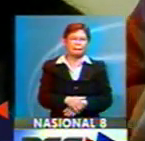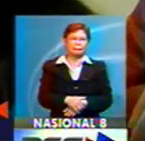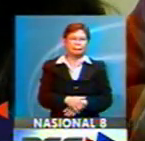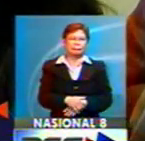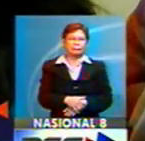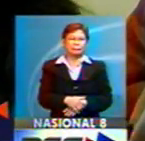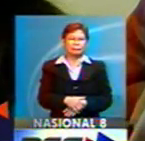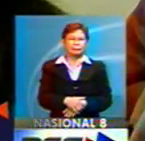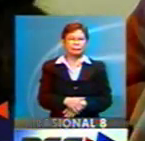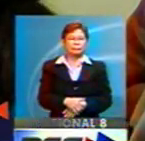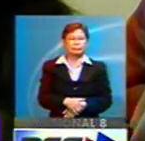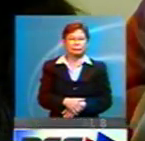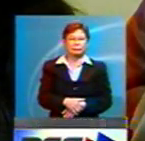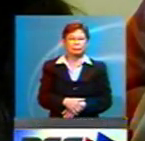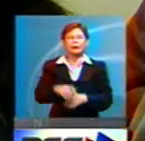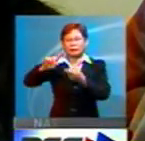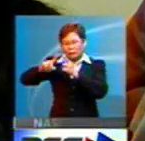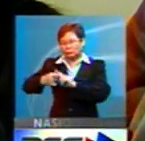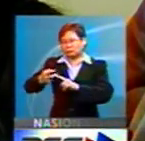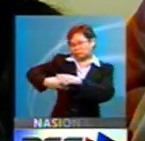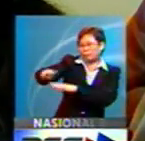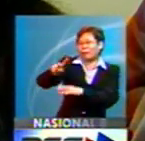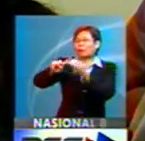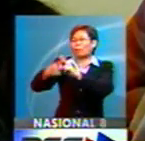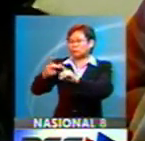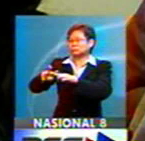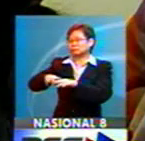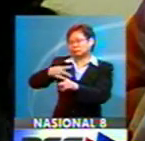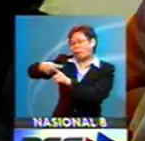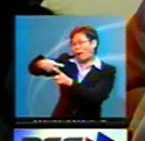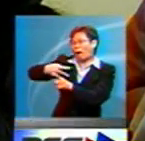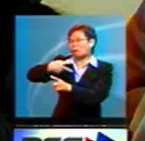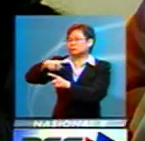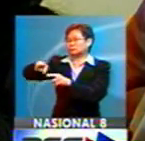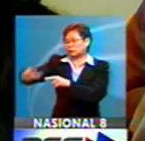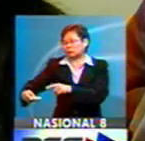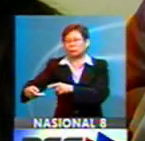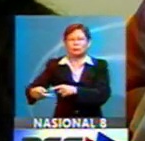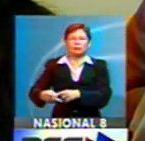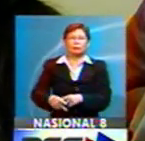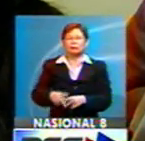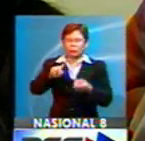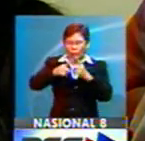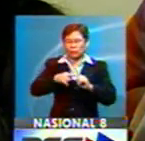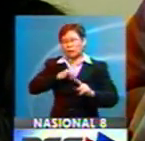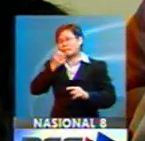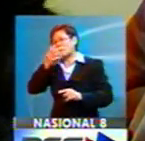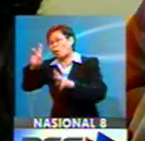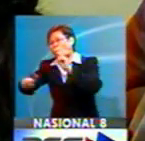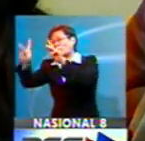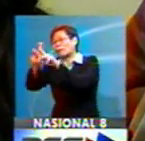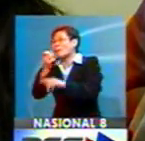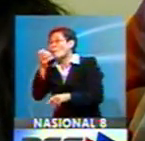sepak kawan saya lah. Lepas tu, kawan saya pun jatuh. Kawan saya pun kata dengan orang kampung lah, orang kampung tak dan